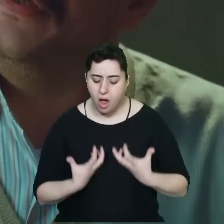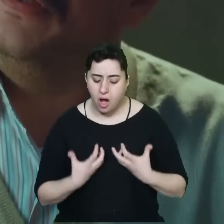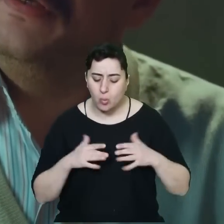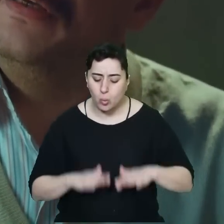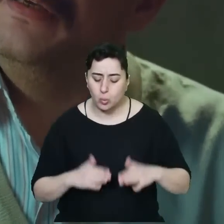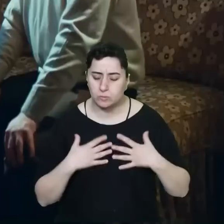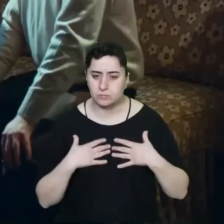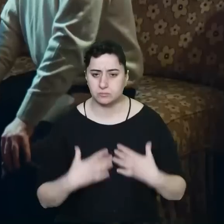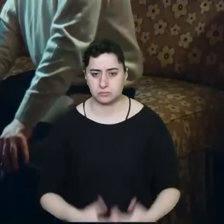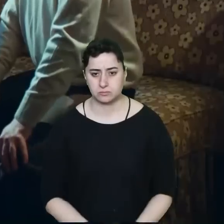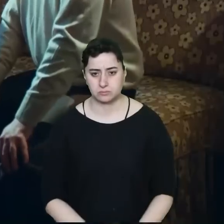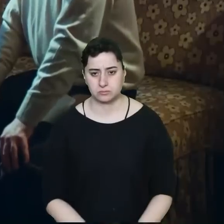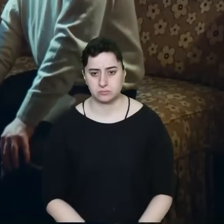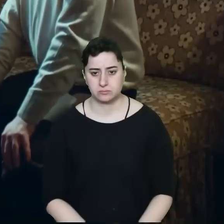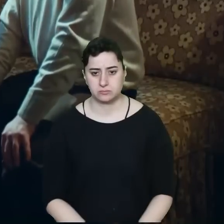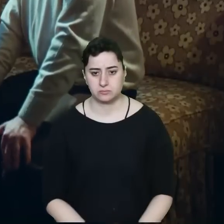Elif.